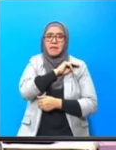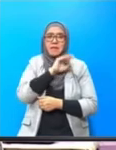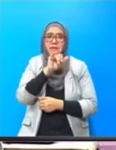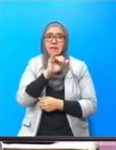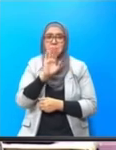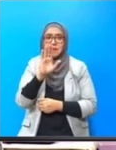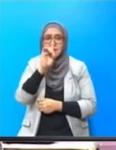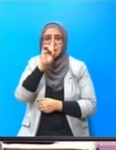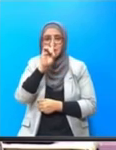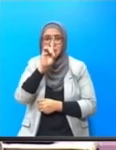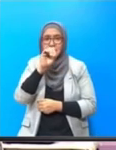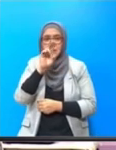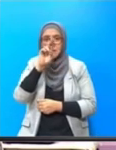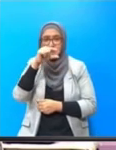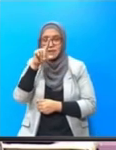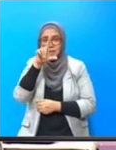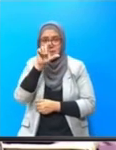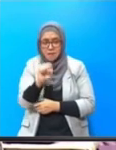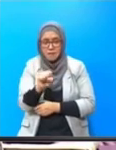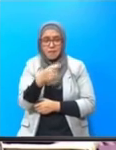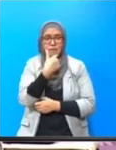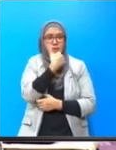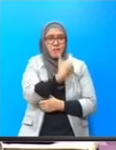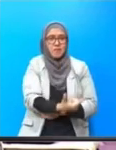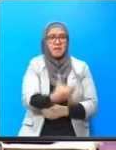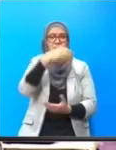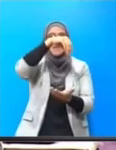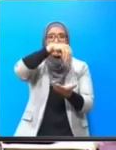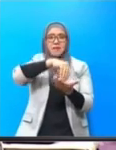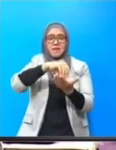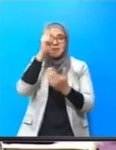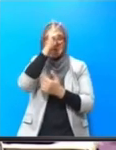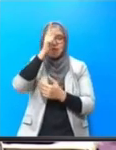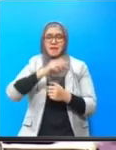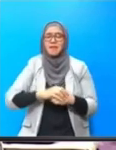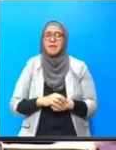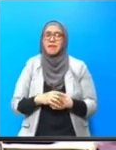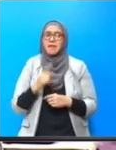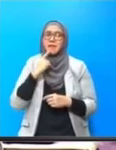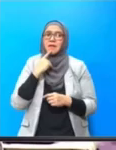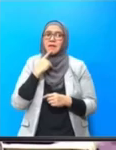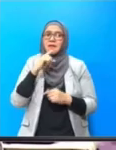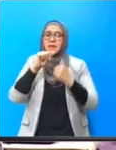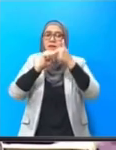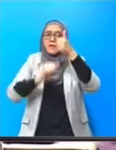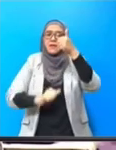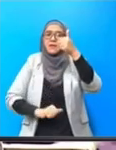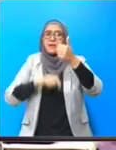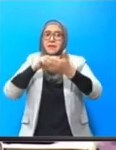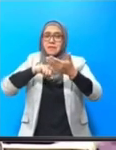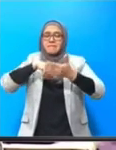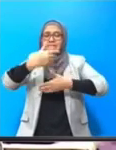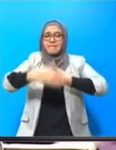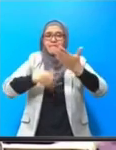juga dekat pusat. Jawatankuasa ini bergerak